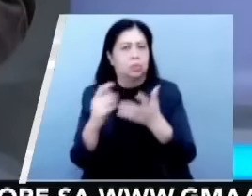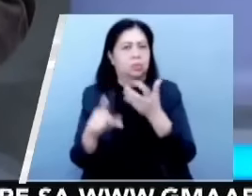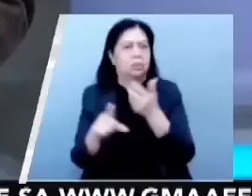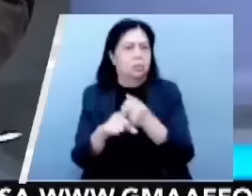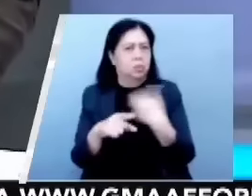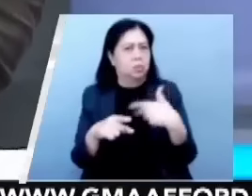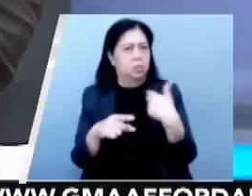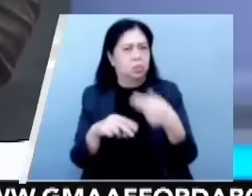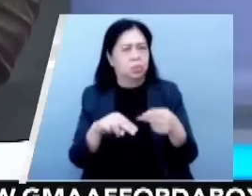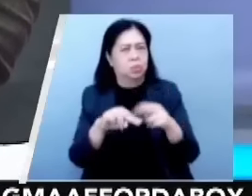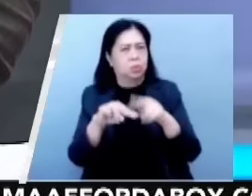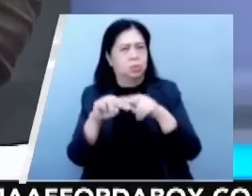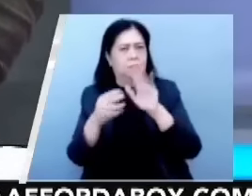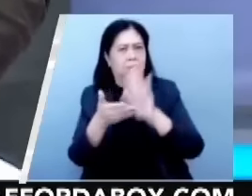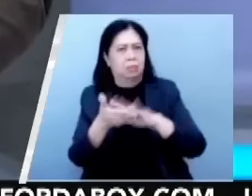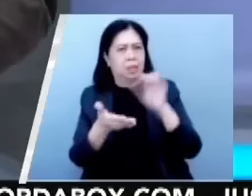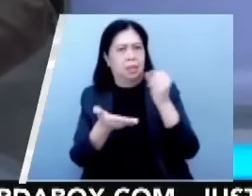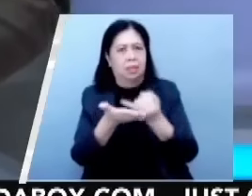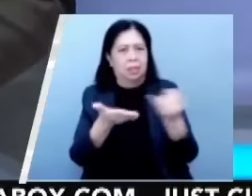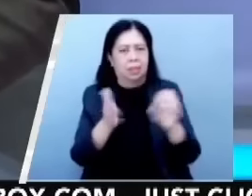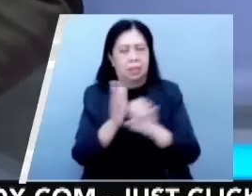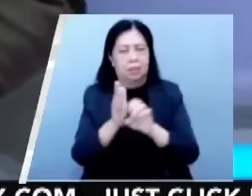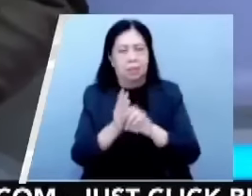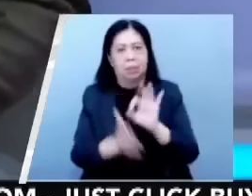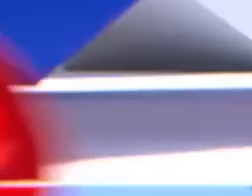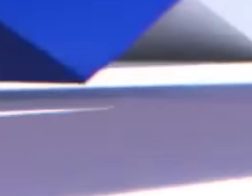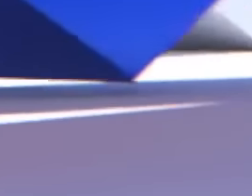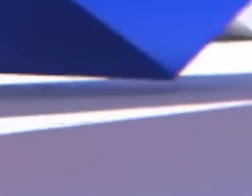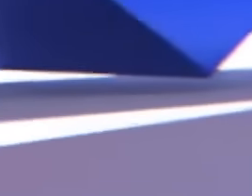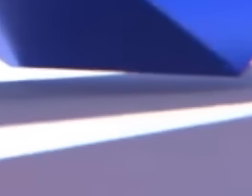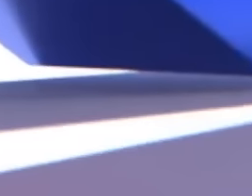pagmahal ng mga sangkap gaya po ng harina. Nakatutok si Bernadette Reyes.